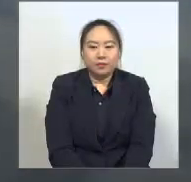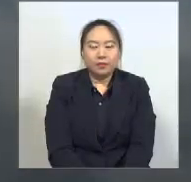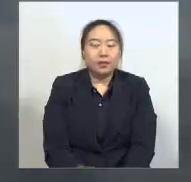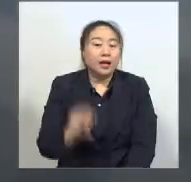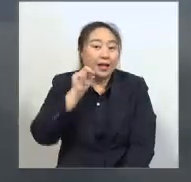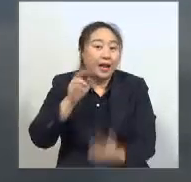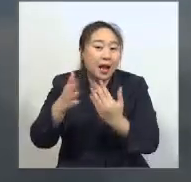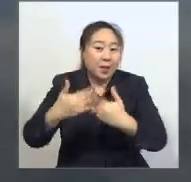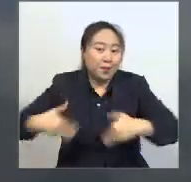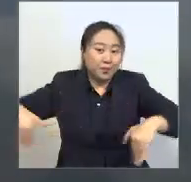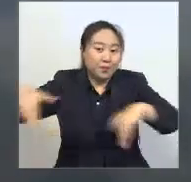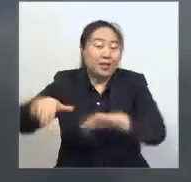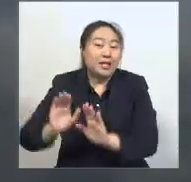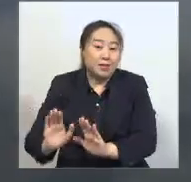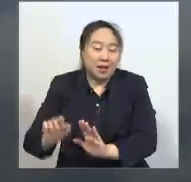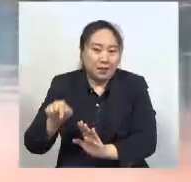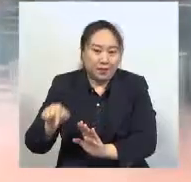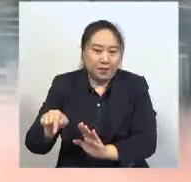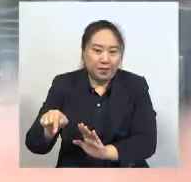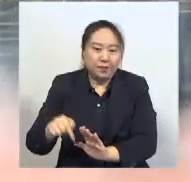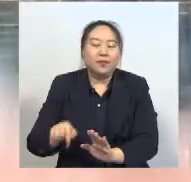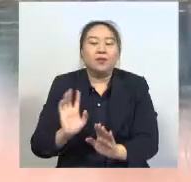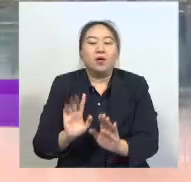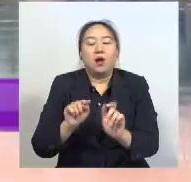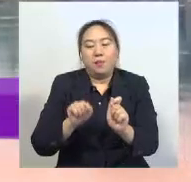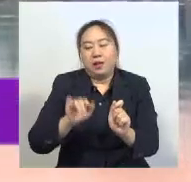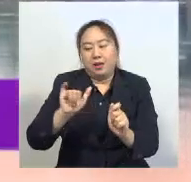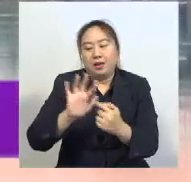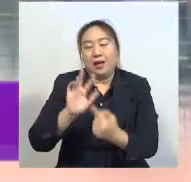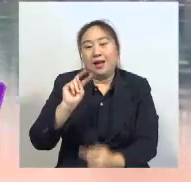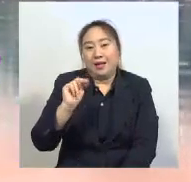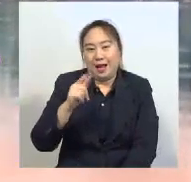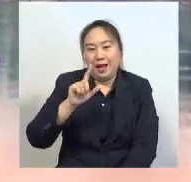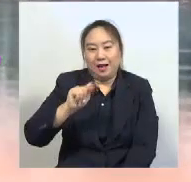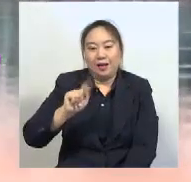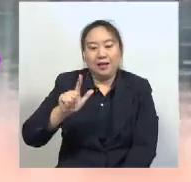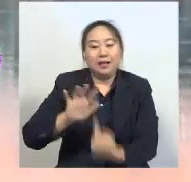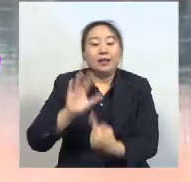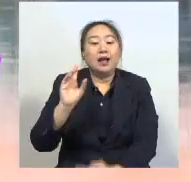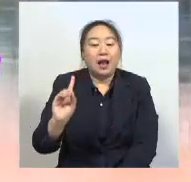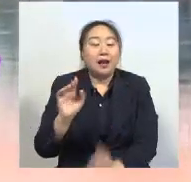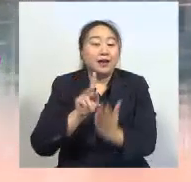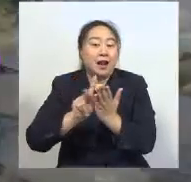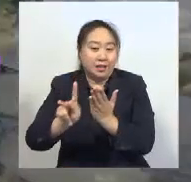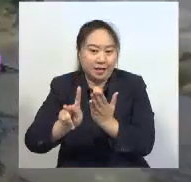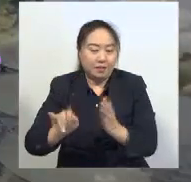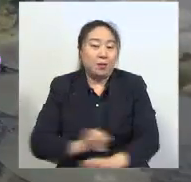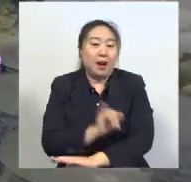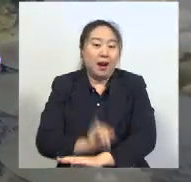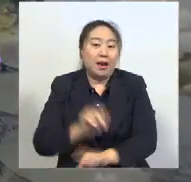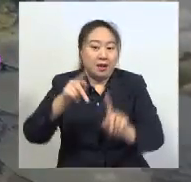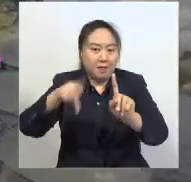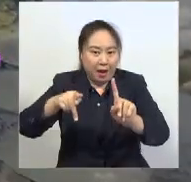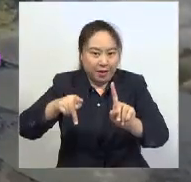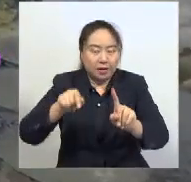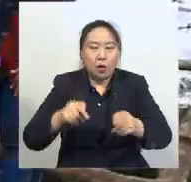อ่างเก็บน้ำหนองย่าม้าบ้านแก่ตำบลอีตื้ออำเภอยางตลาดจังหวัดกาฬสินธุ์มีพื้นที่ประมาณ 1,000 ไร่ตั้งอยู่บนทาง